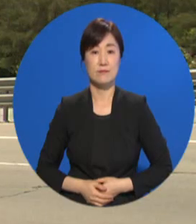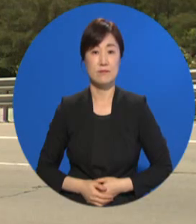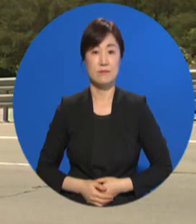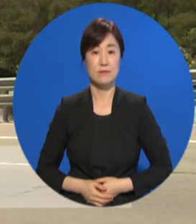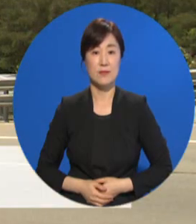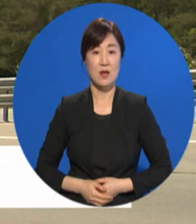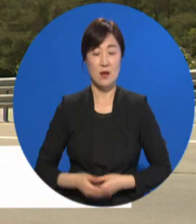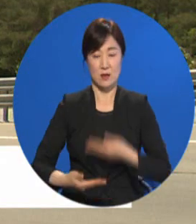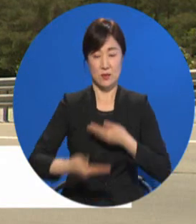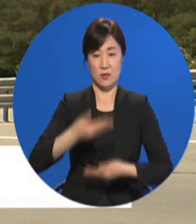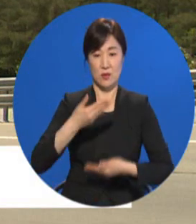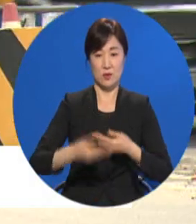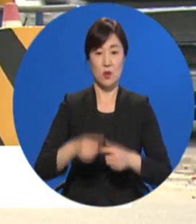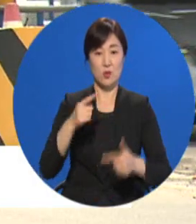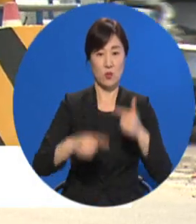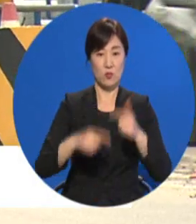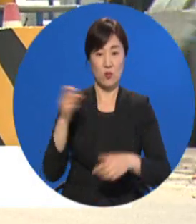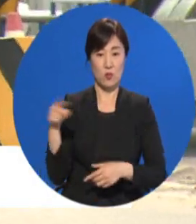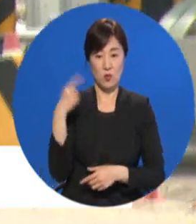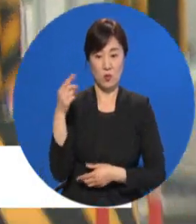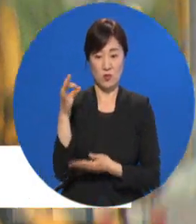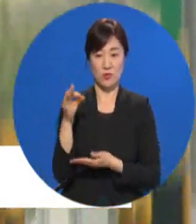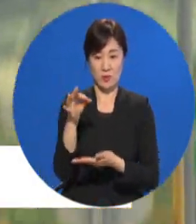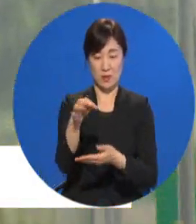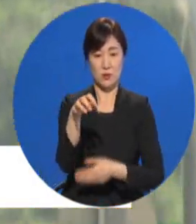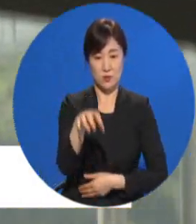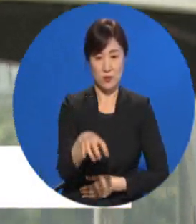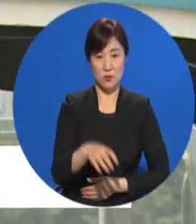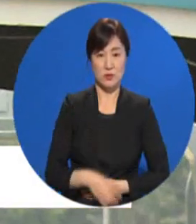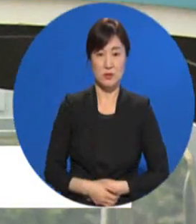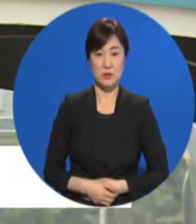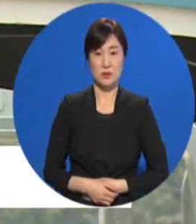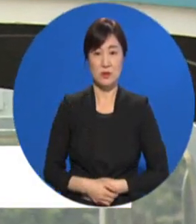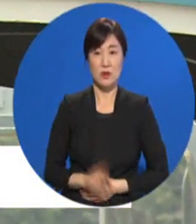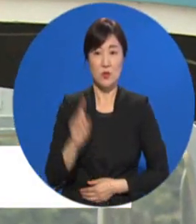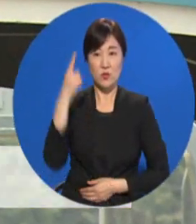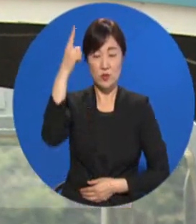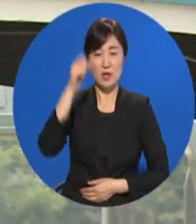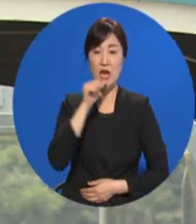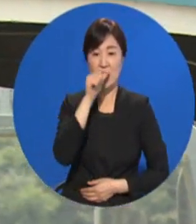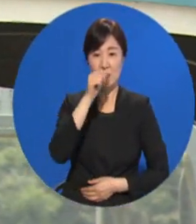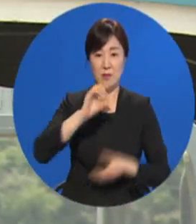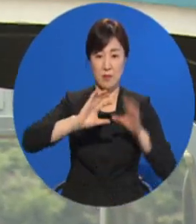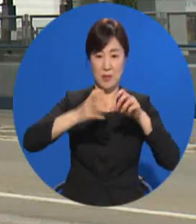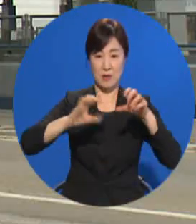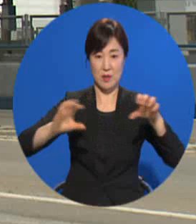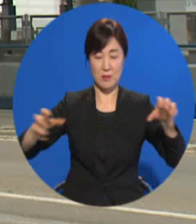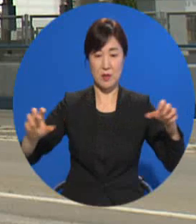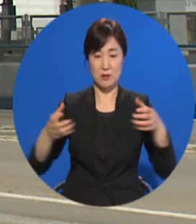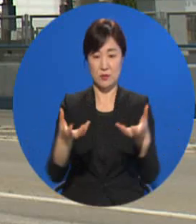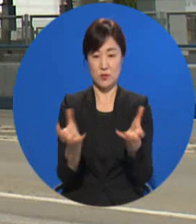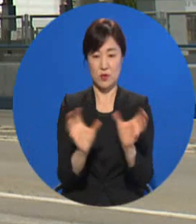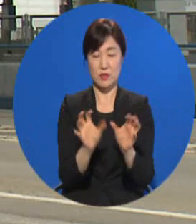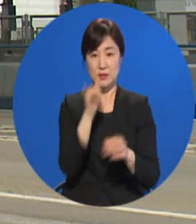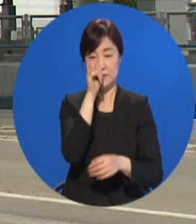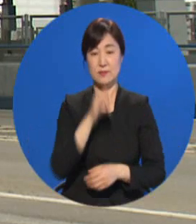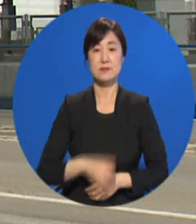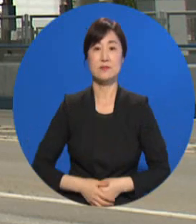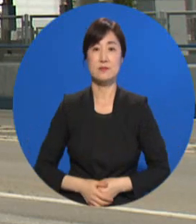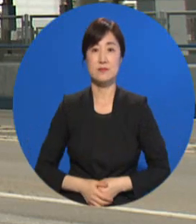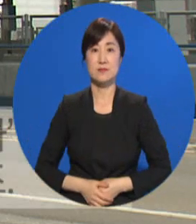서해안 고속도로 목포 요금소. 10여 미터 높이의 요금소 지붕이 철조망으로 둘러싸여 있습니다.